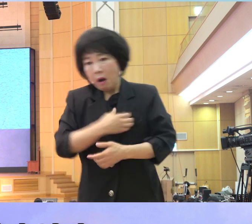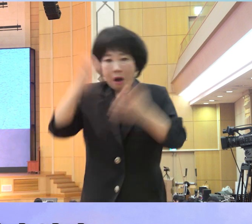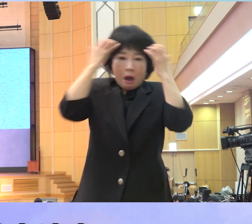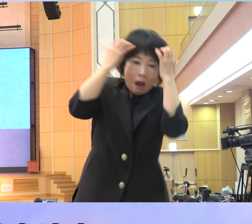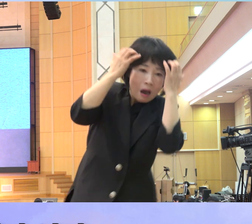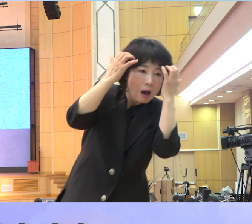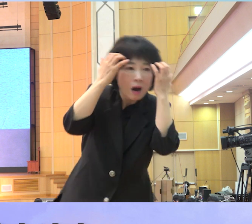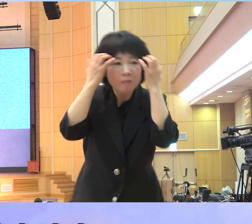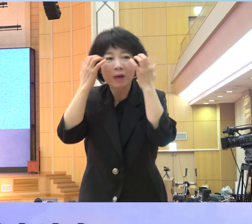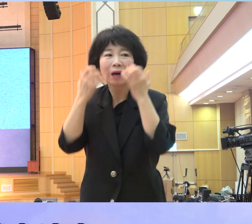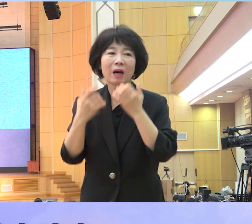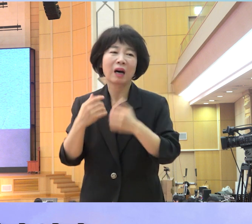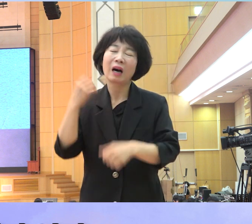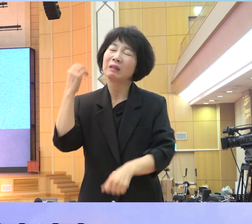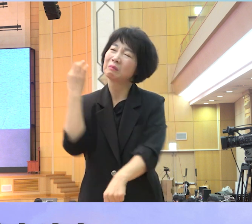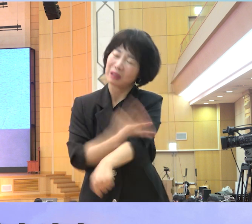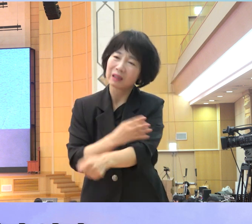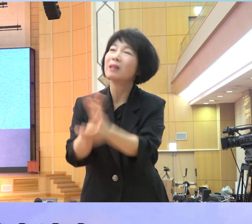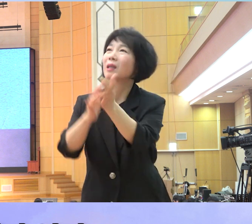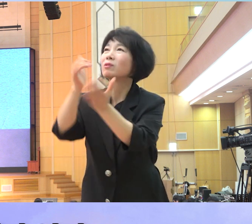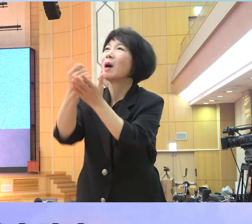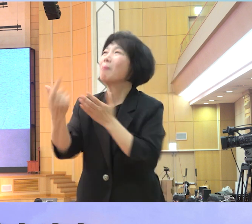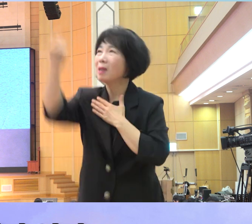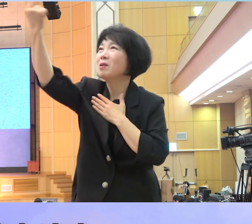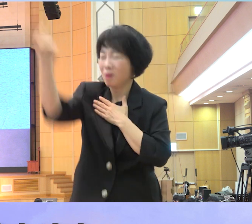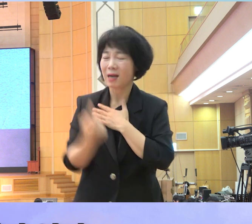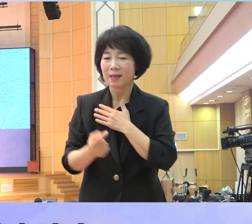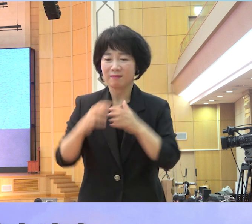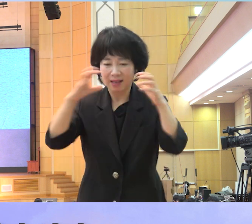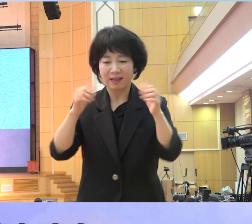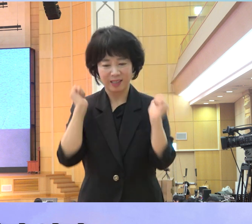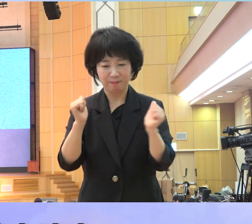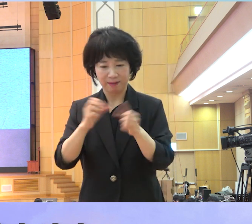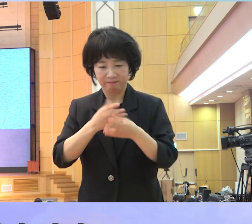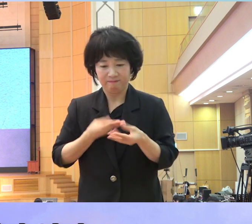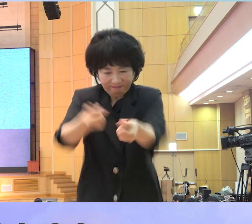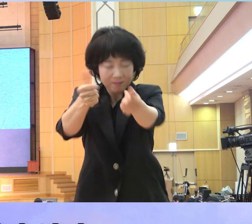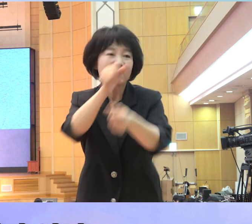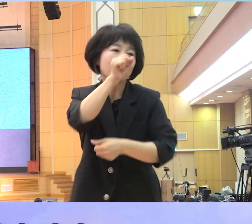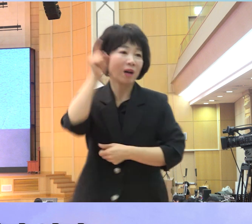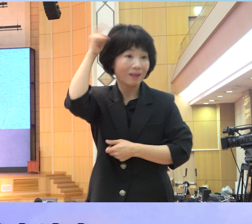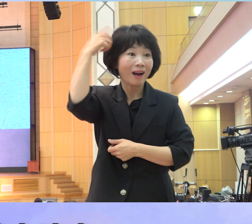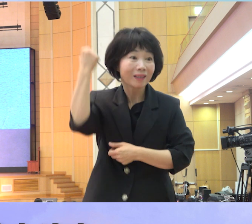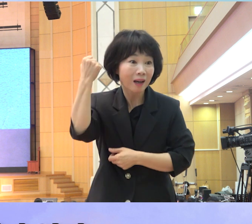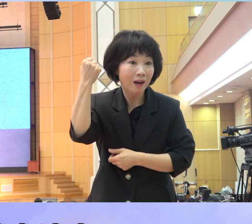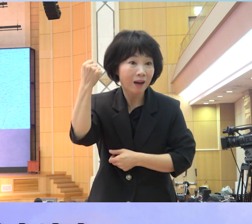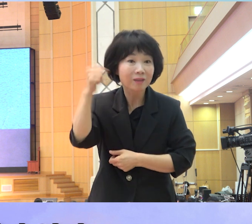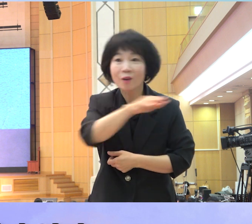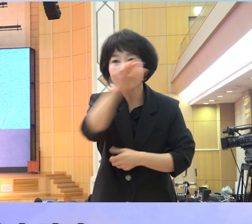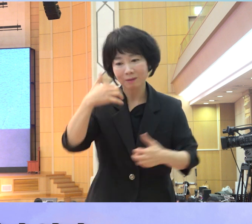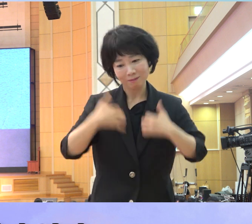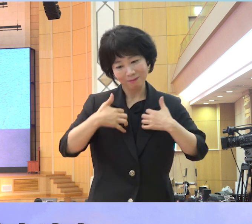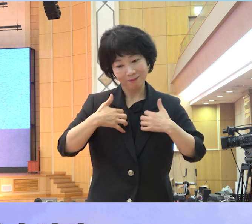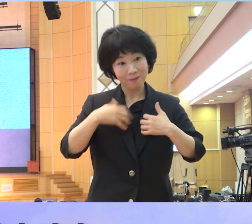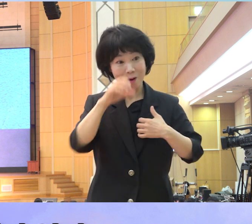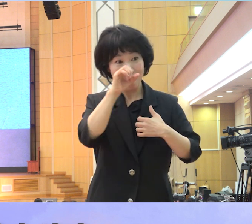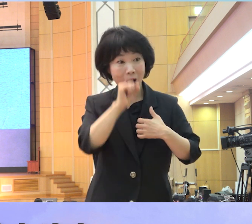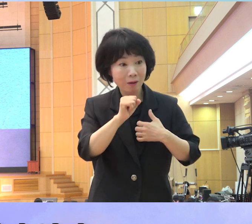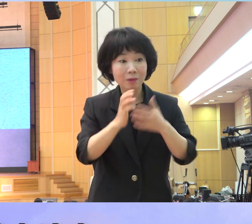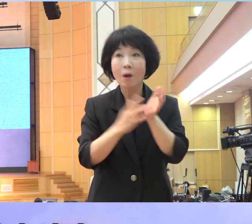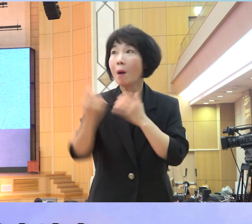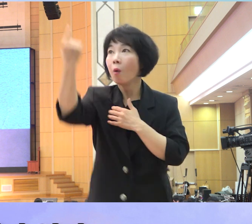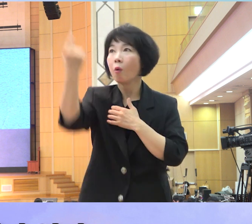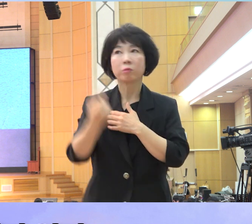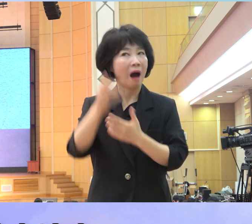죽이는 거는 죄라고 그랬으니까 또 그렇게도 못 하겠고, 그러니까 이 빨리 생을 끝내고 싶어서 누구를 소환해요? 주님을 소환해서